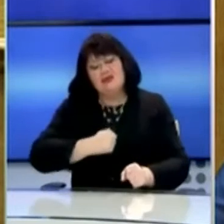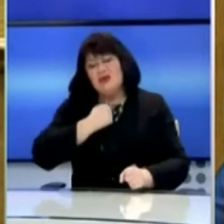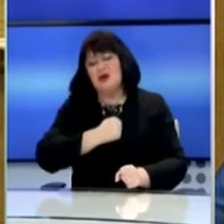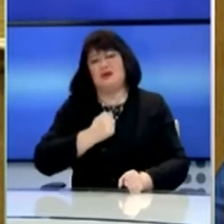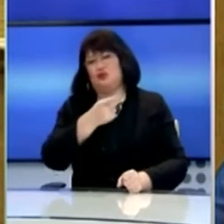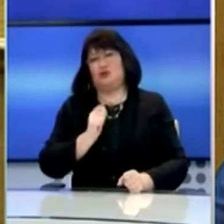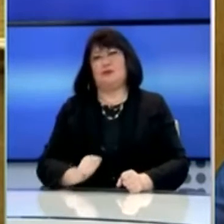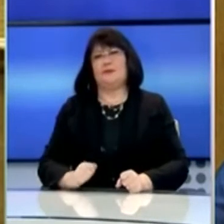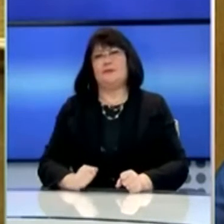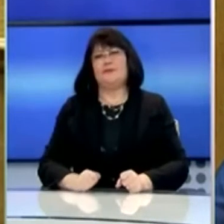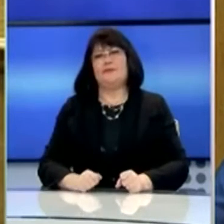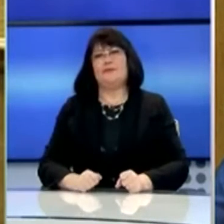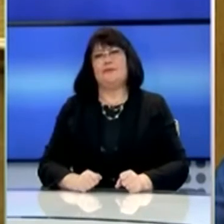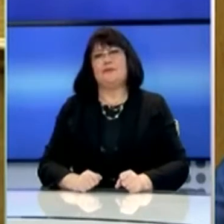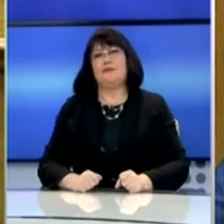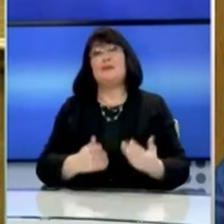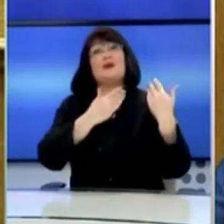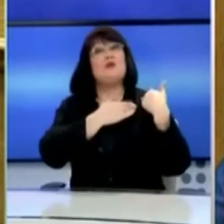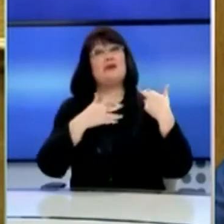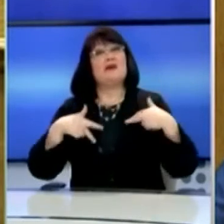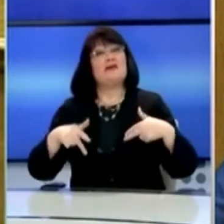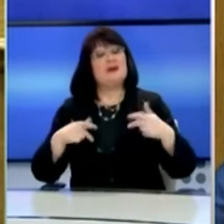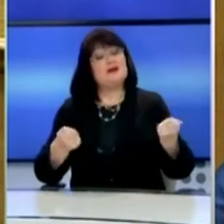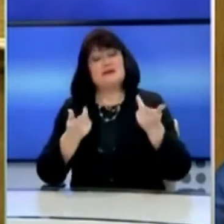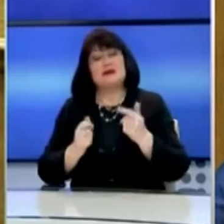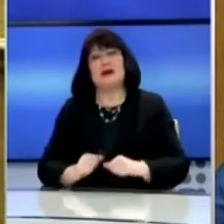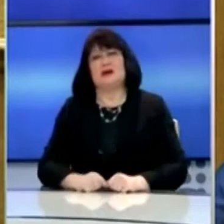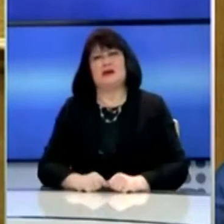Και τι κάνει η υπεύθυνη κυβέρνηση?